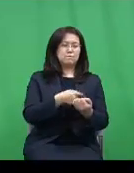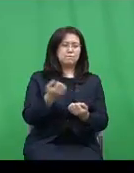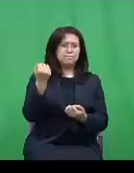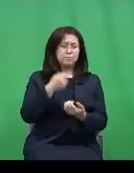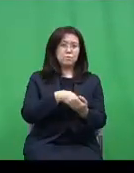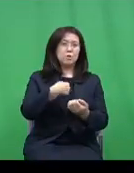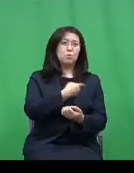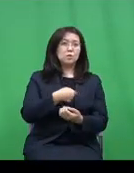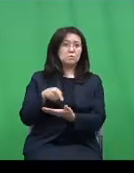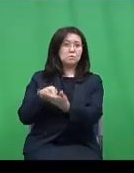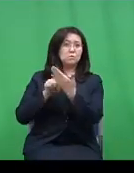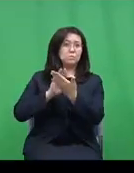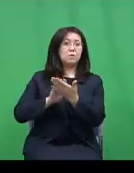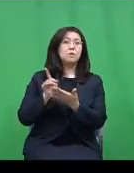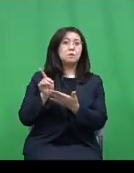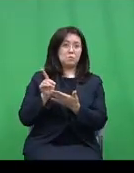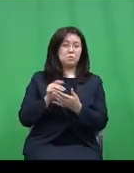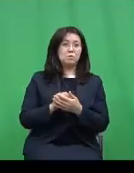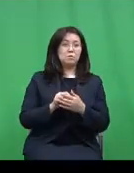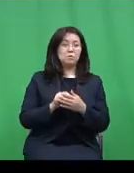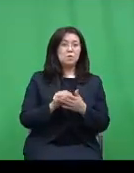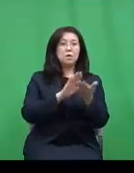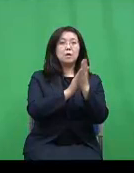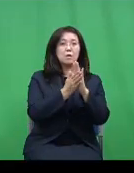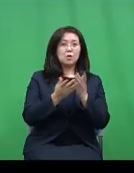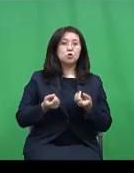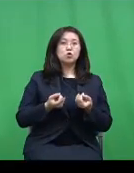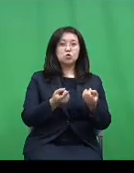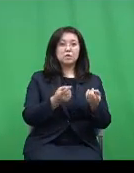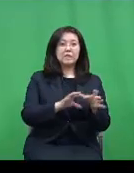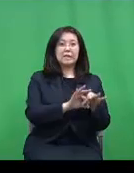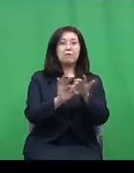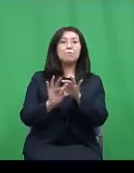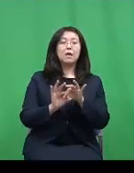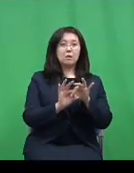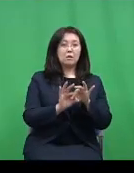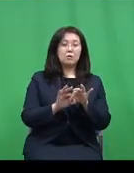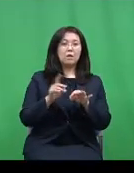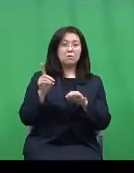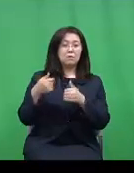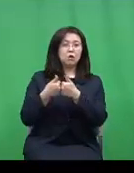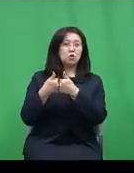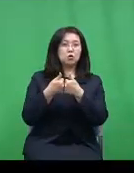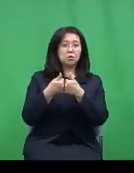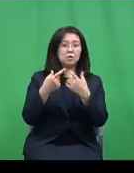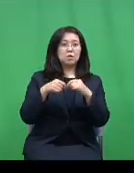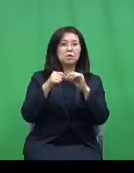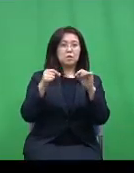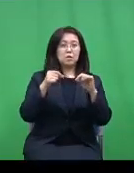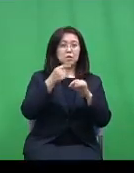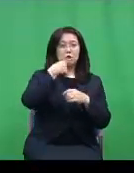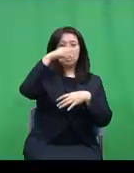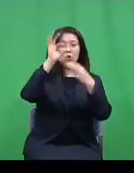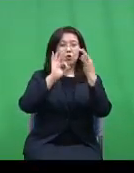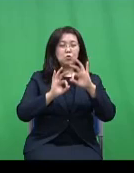県のスキー連盟では南砺市と協議した上でですね、雪確保のために、本日より周